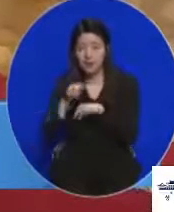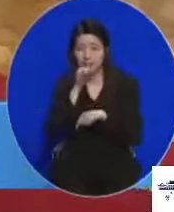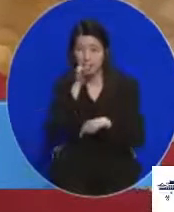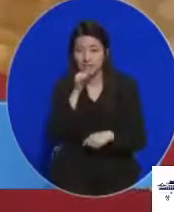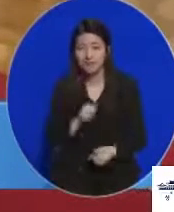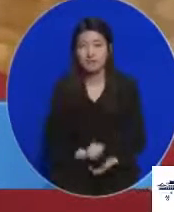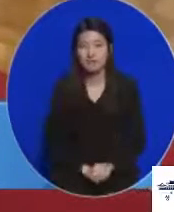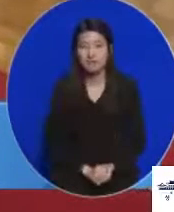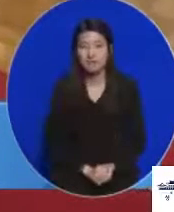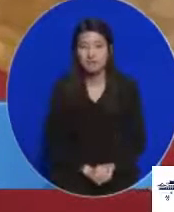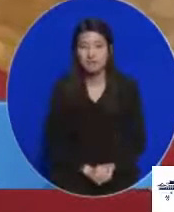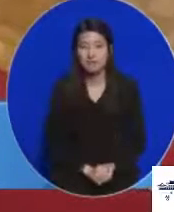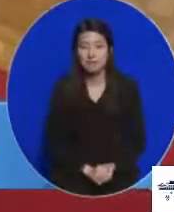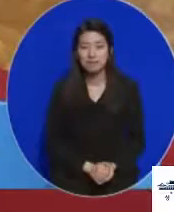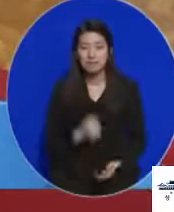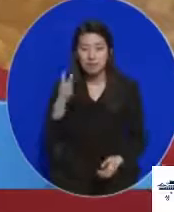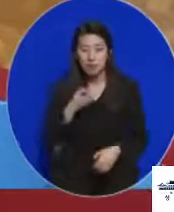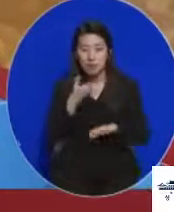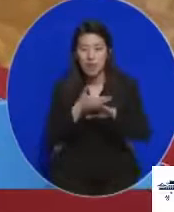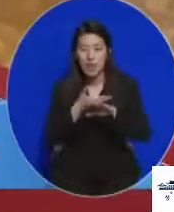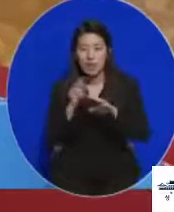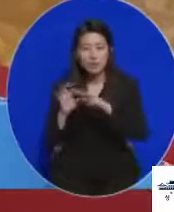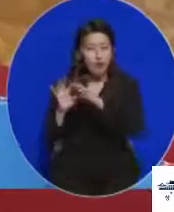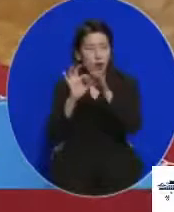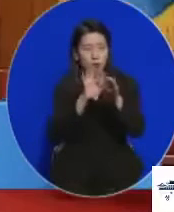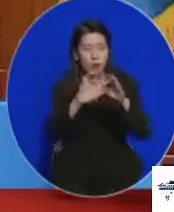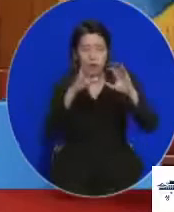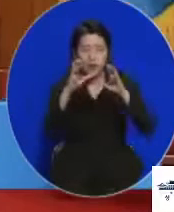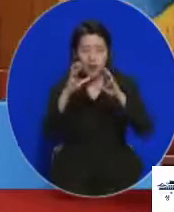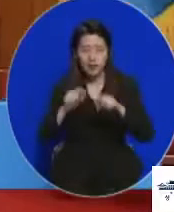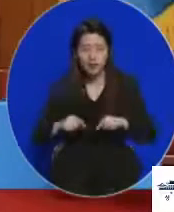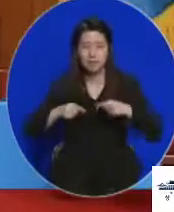gpp 가이 또 적극 검토하겠습니다